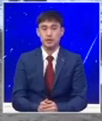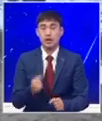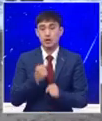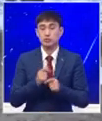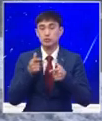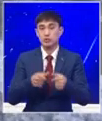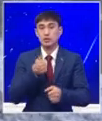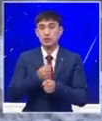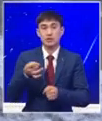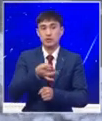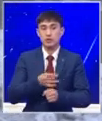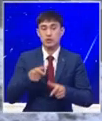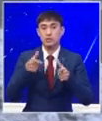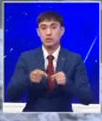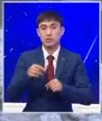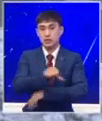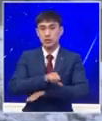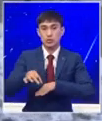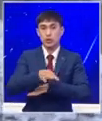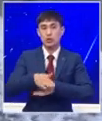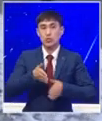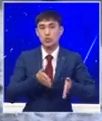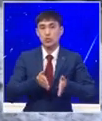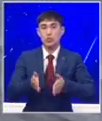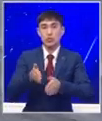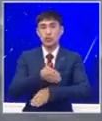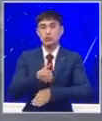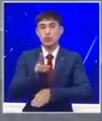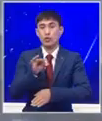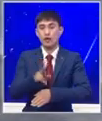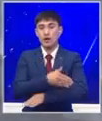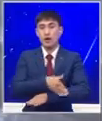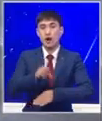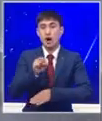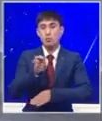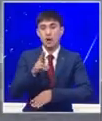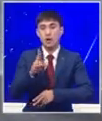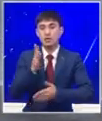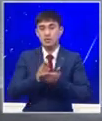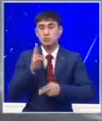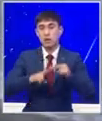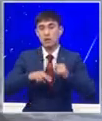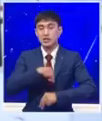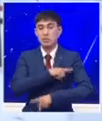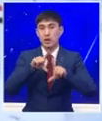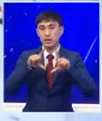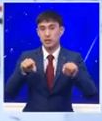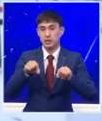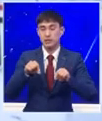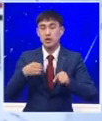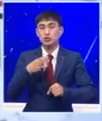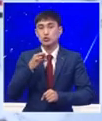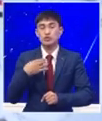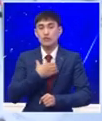рабочей поездки глава региона посетил территорию пересечения улиц Кунаева и Абая, где предусмотрено строительство поликлиники. Социально важный